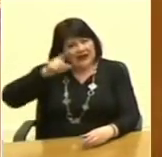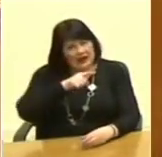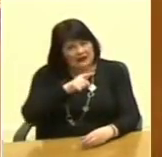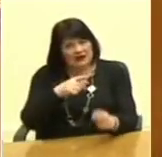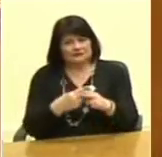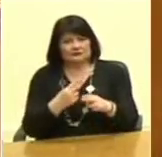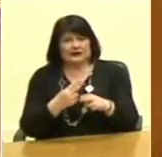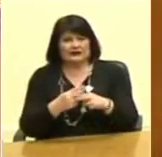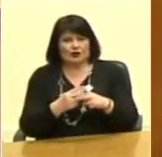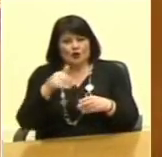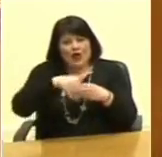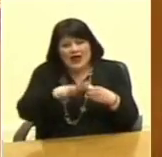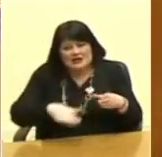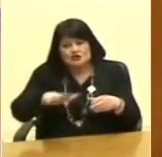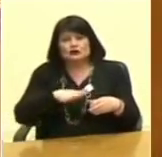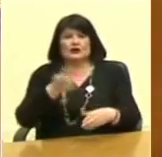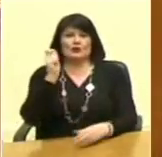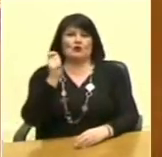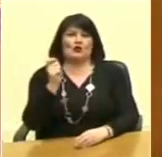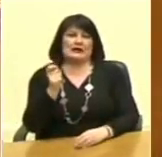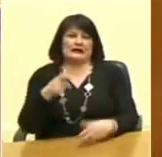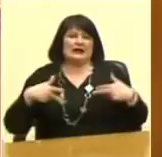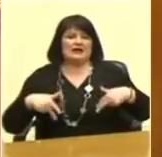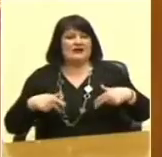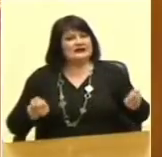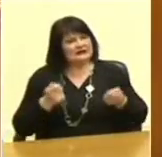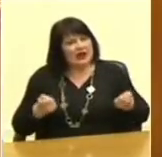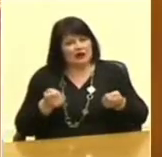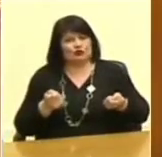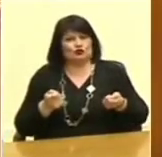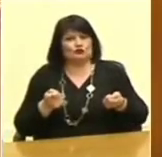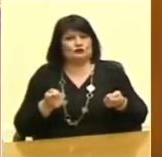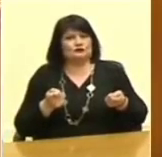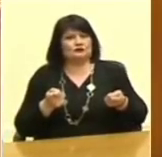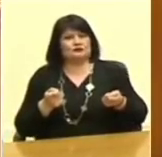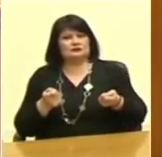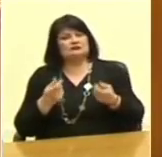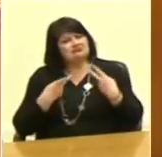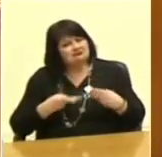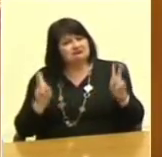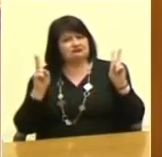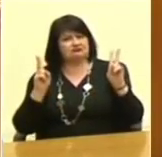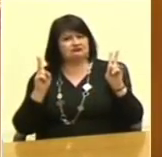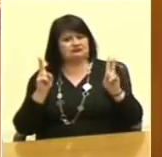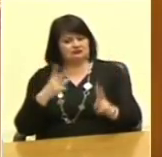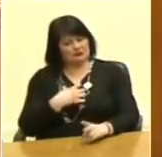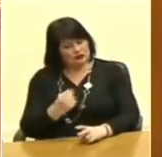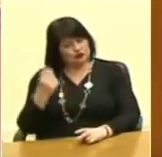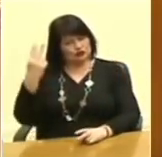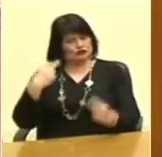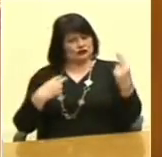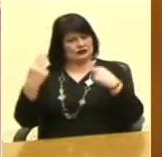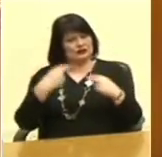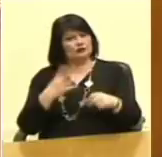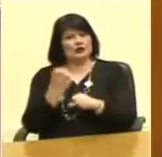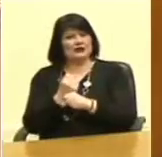Στο εσωτερικό της χώρας η πολιτική της κυβέρνησης, αξιοποιώντας τους βαθμούς ελευθερίας και αξιοπιστίας που έχουμε